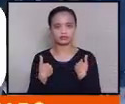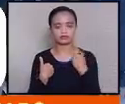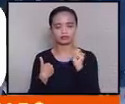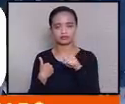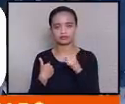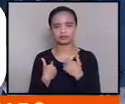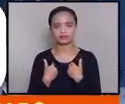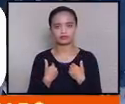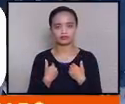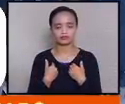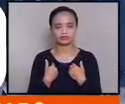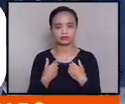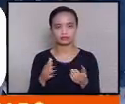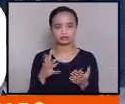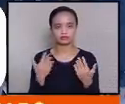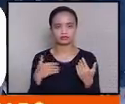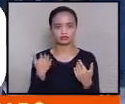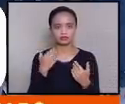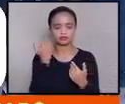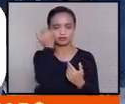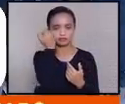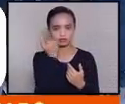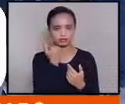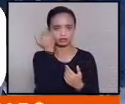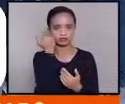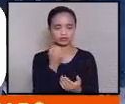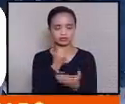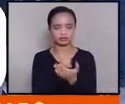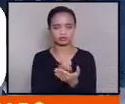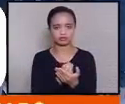320, malaki-laking pagkakapos sa'yo.